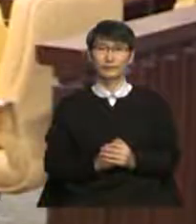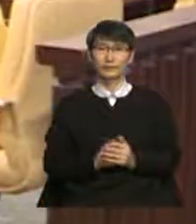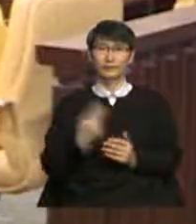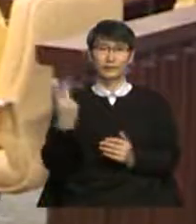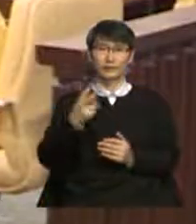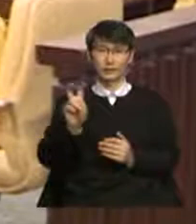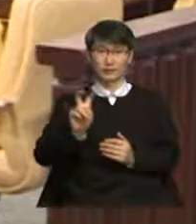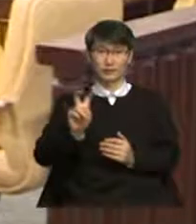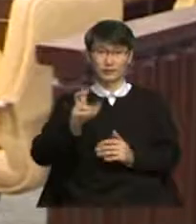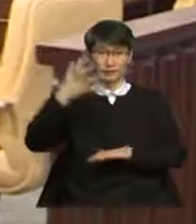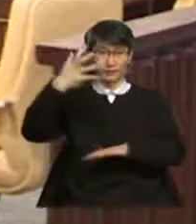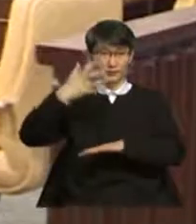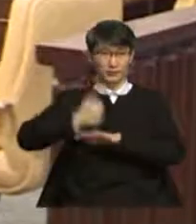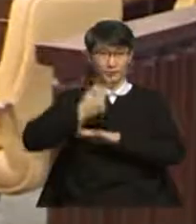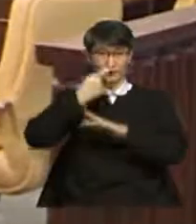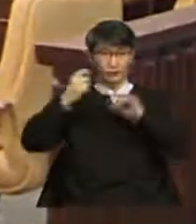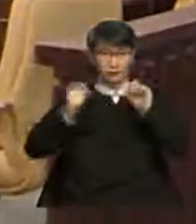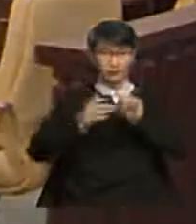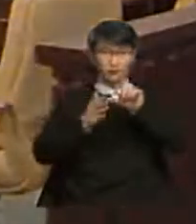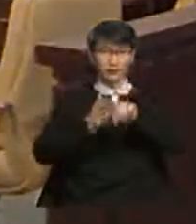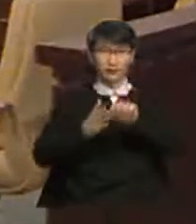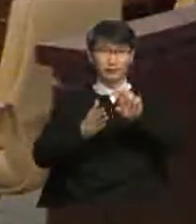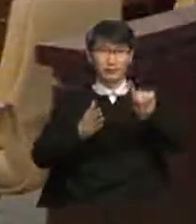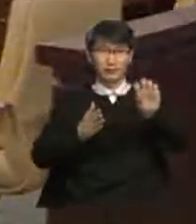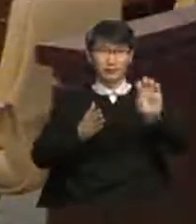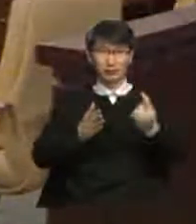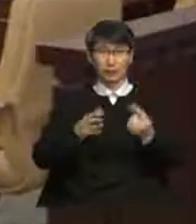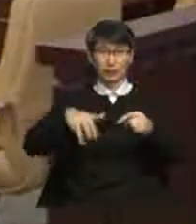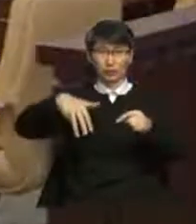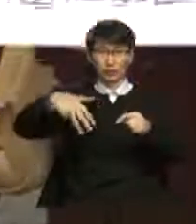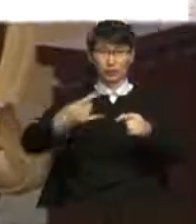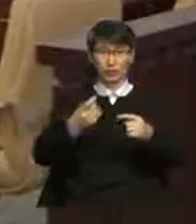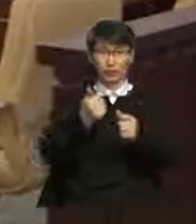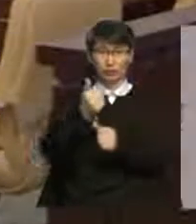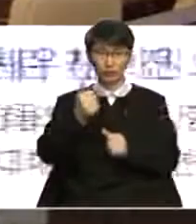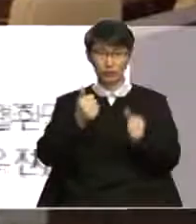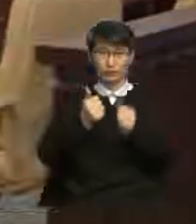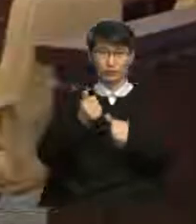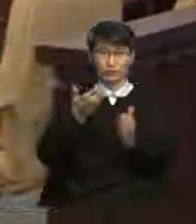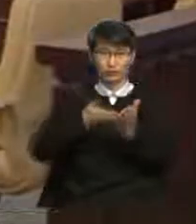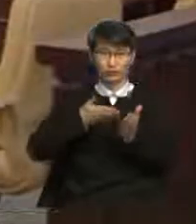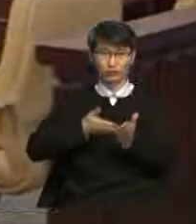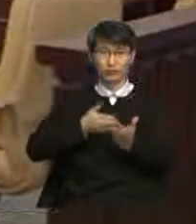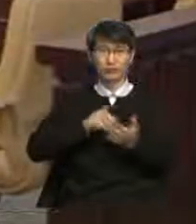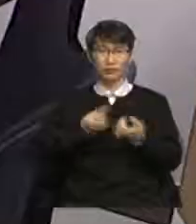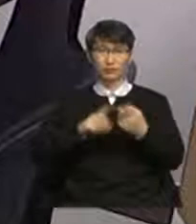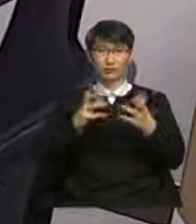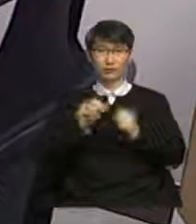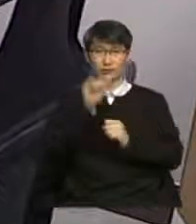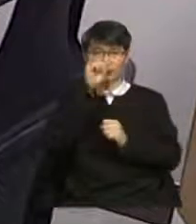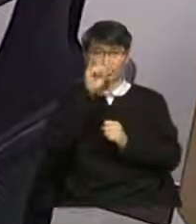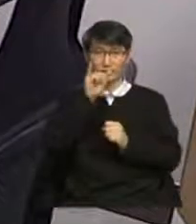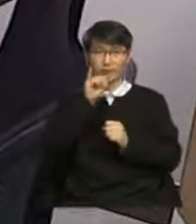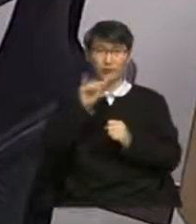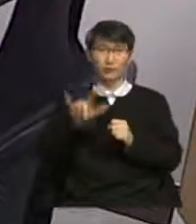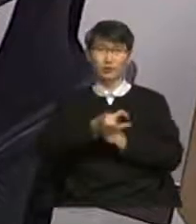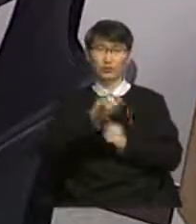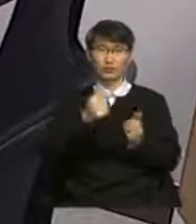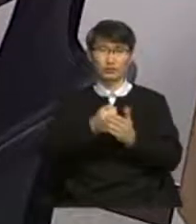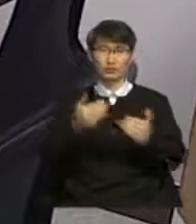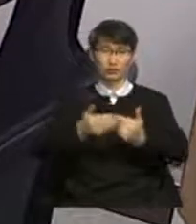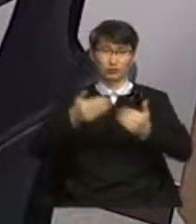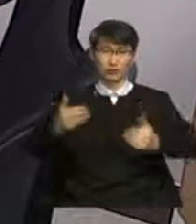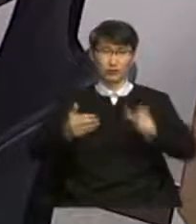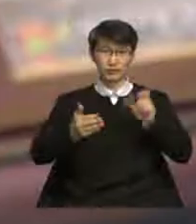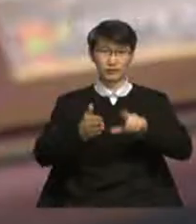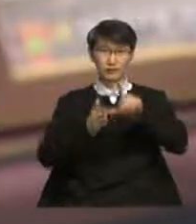2020년이 마무리되는 시점 마포구의 최우진 의원 관련 뉴스가 포털을 뒤 덮었습니다 코로나 입으로 거리두기 가